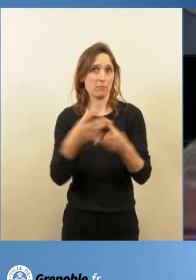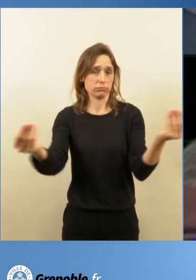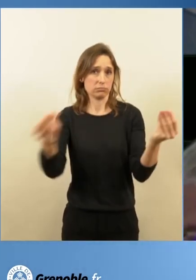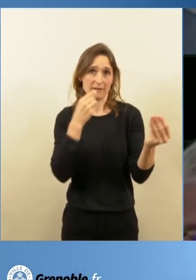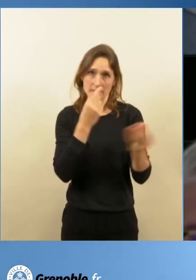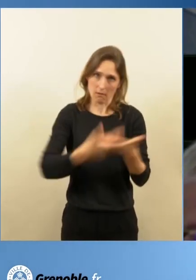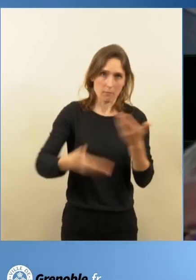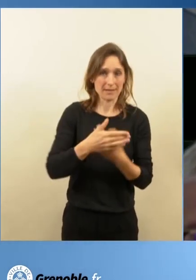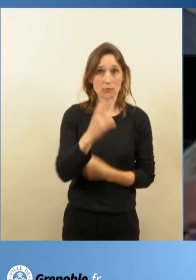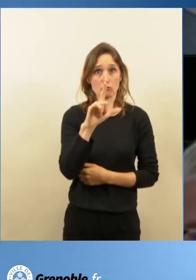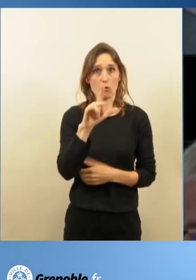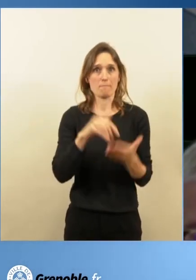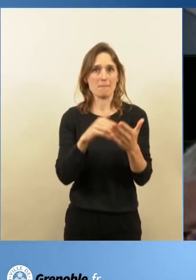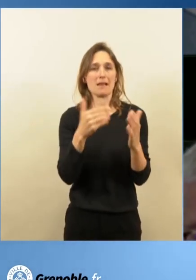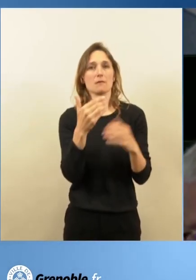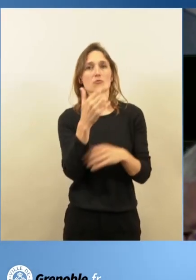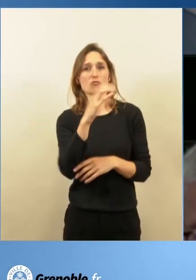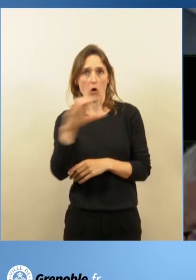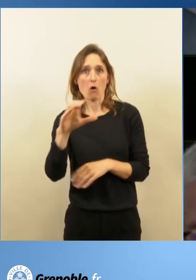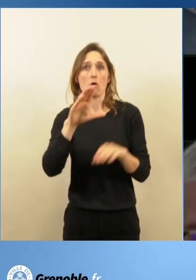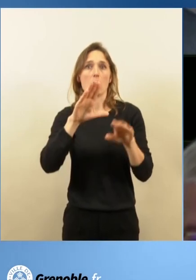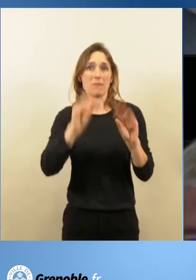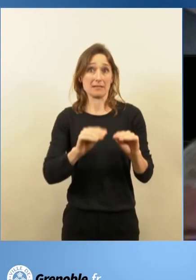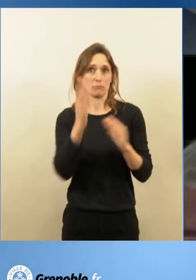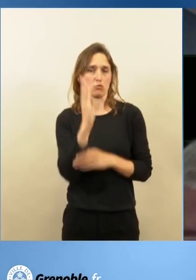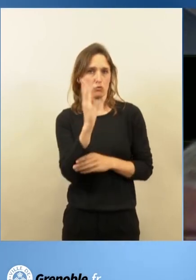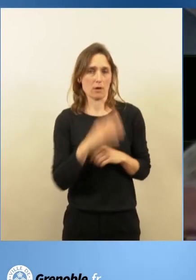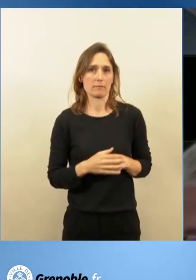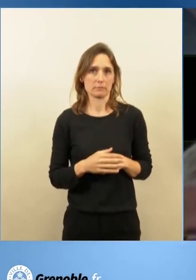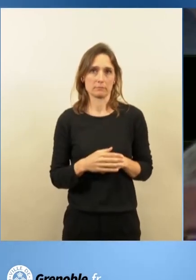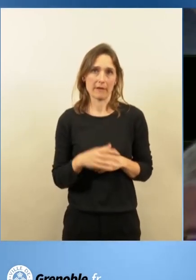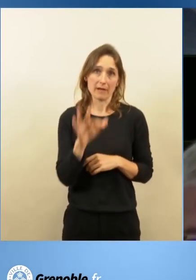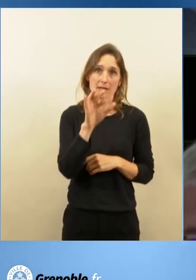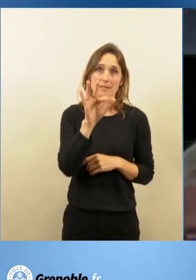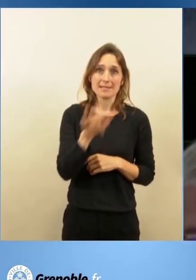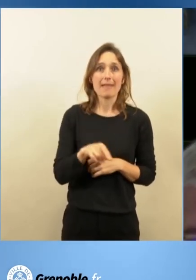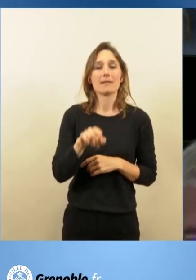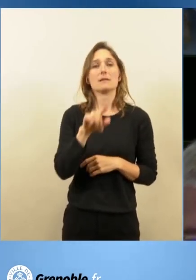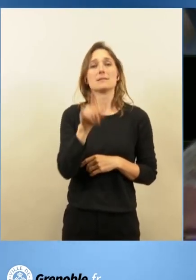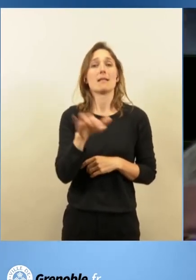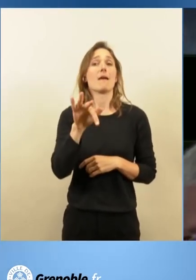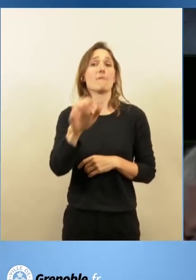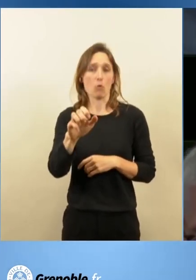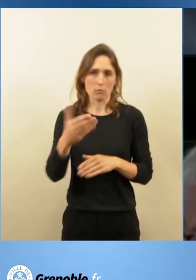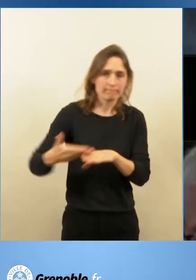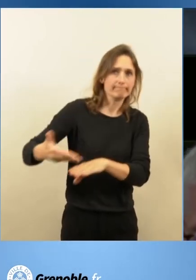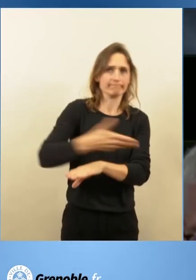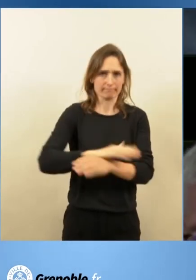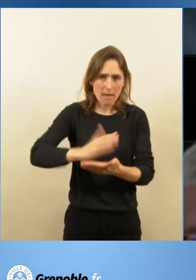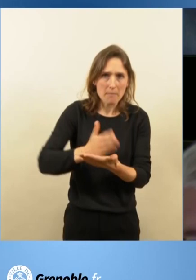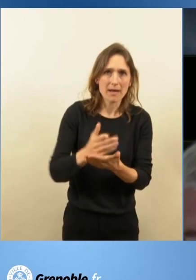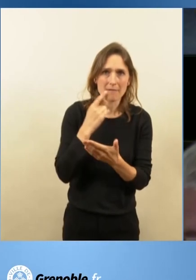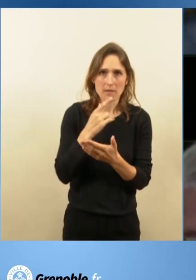2100 anticiper la Z des feux c'est entre autres aller plus loin dans la périphérie de Grenoble